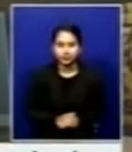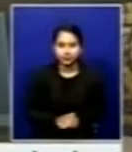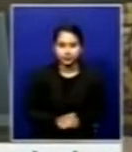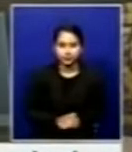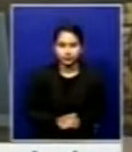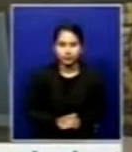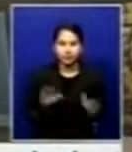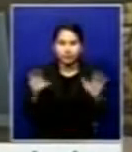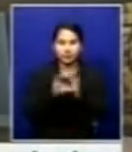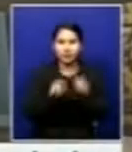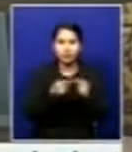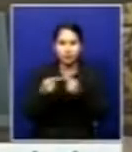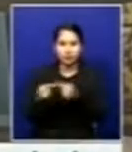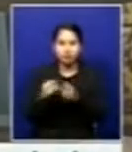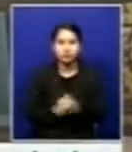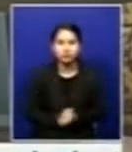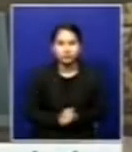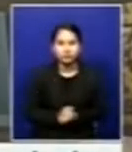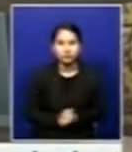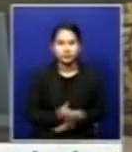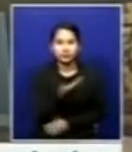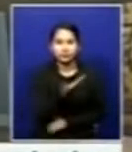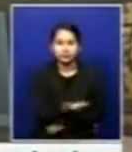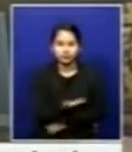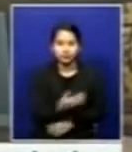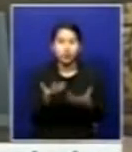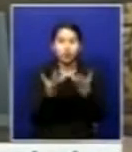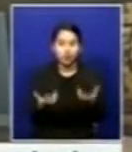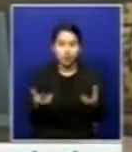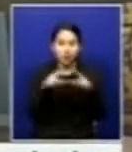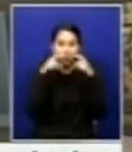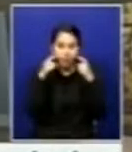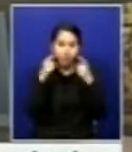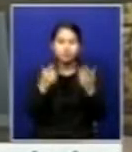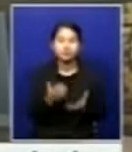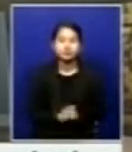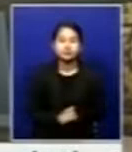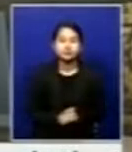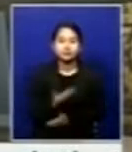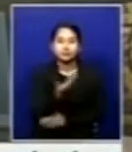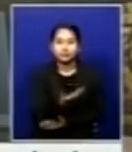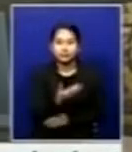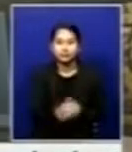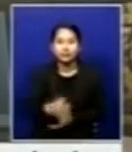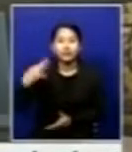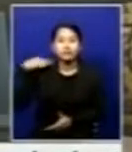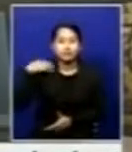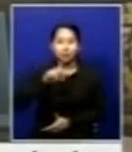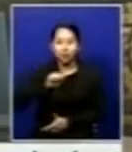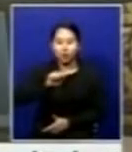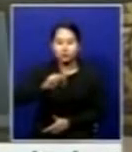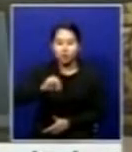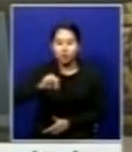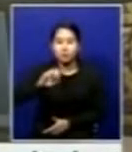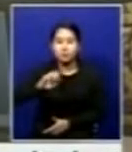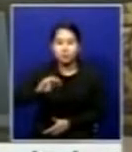ภาพต่อไปครับนี่คือการทำหน้าที่ของเขาดูเครื่องไม้เครื่องมืออุปกรณ์ของเขาภาพต่อไปครับนี่คือพี่น้องอสมนี่คื